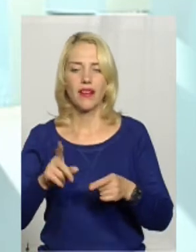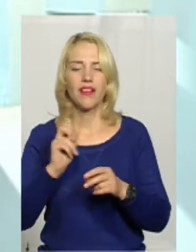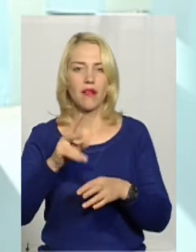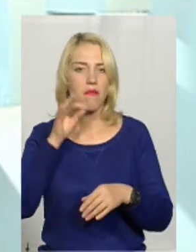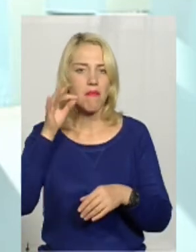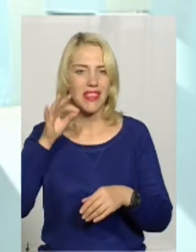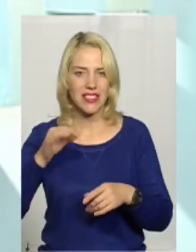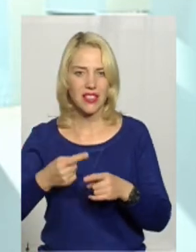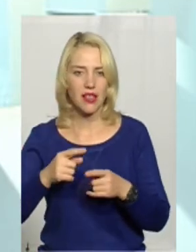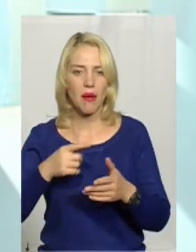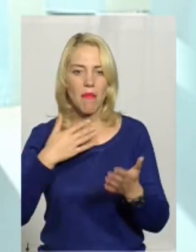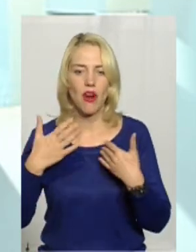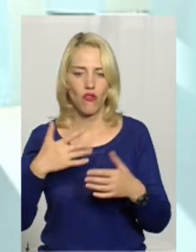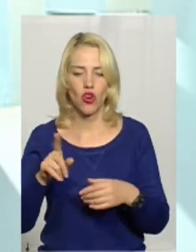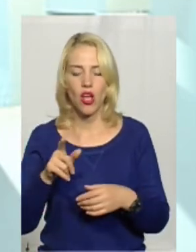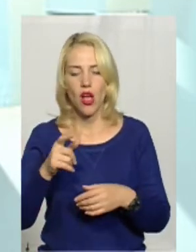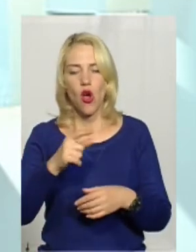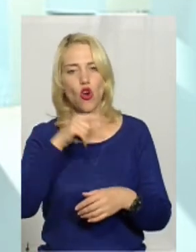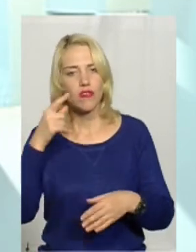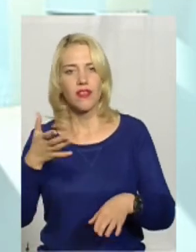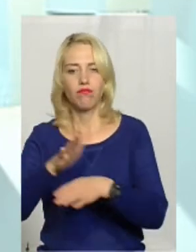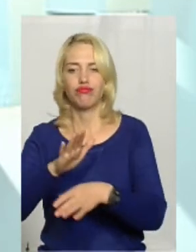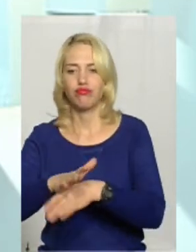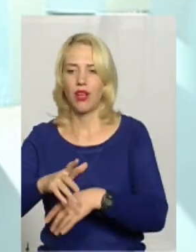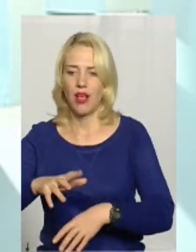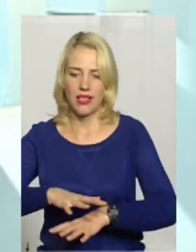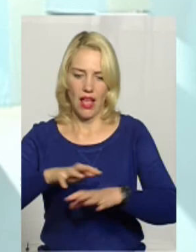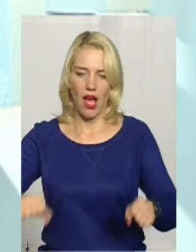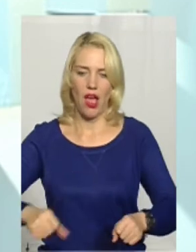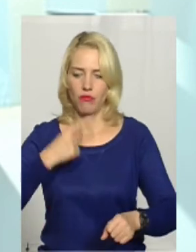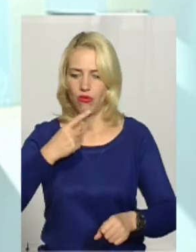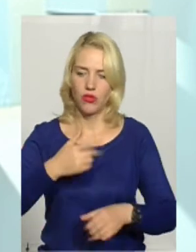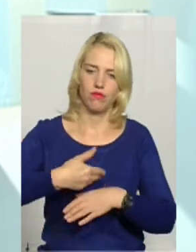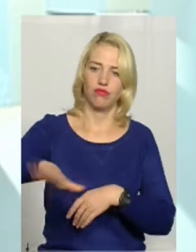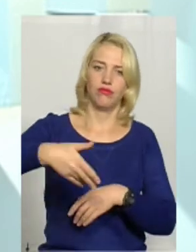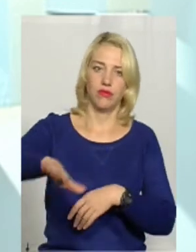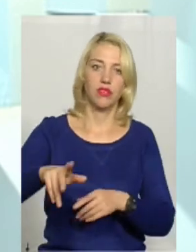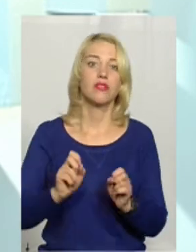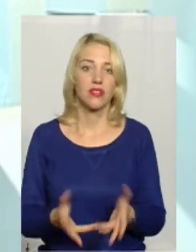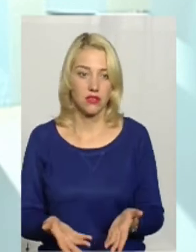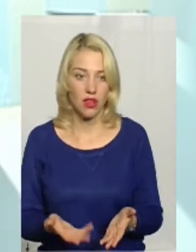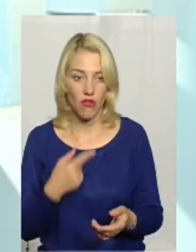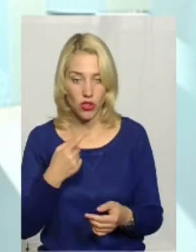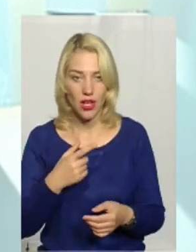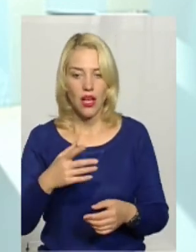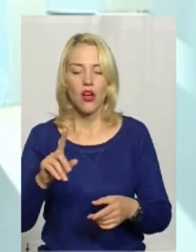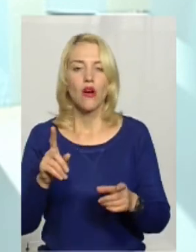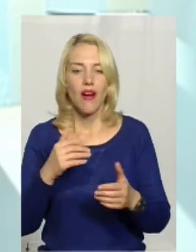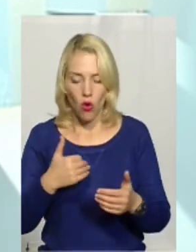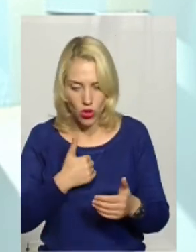щоб Росія вступилася з нашої території. Загарбник прийшов, вступився. Ми хочемо скільки загарбників сьогодні пустити на нашу